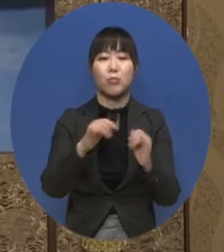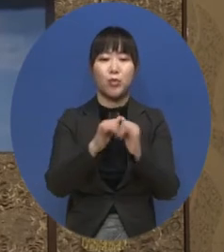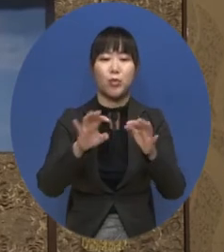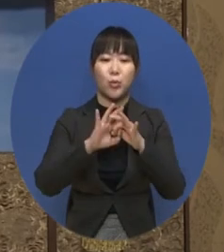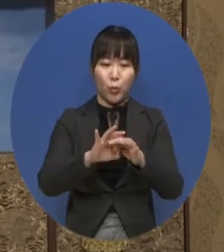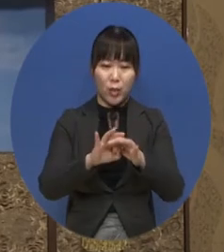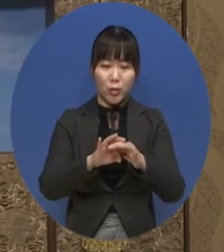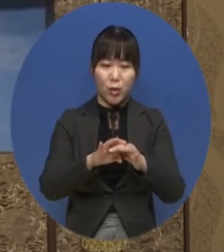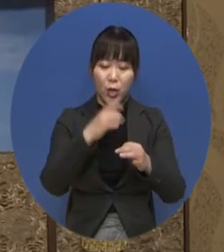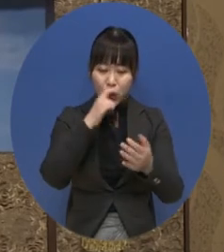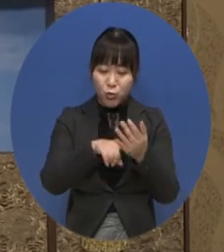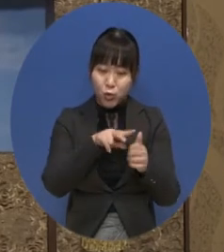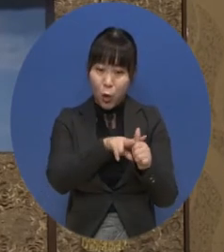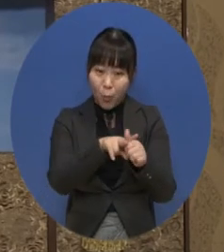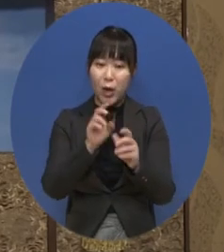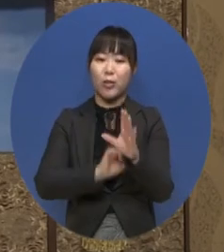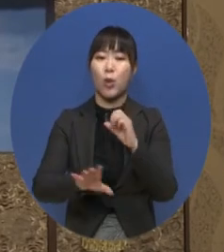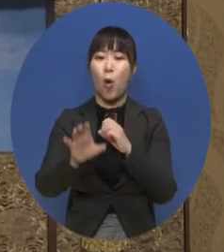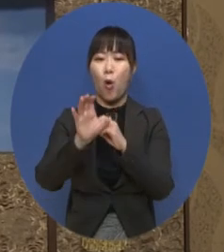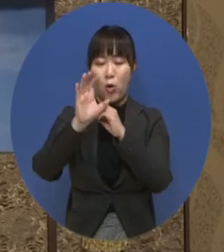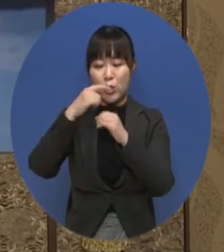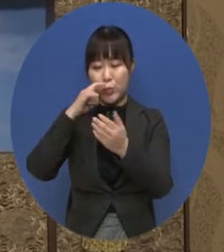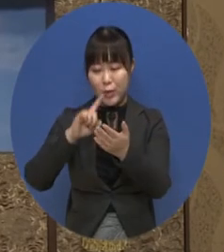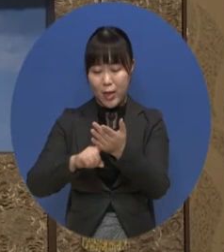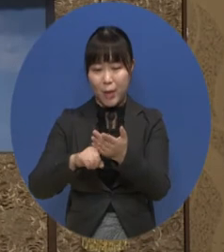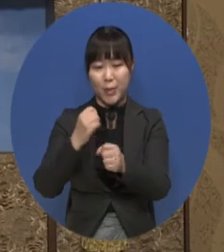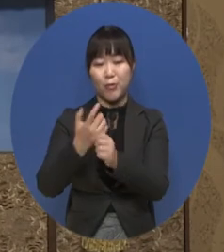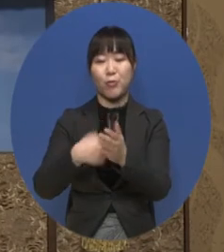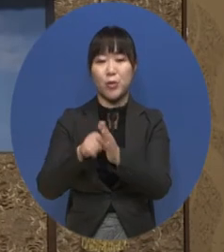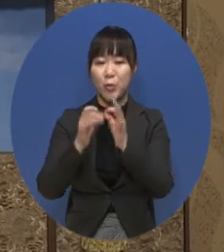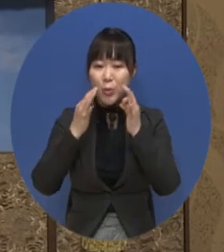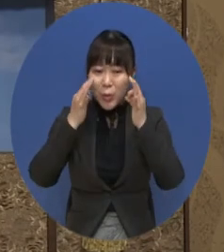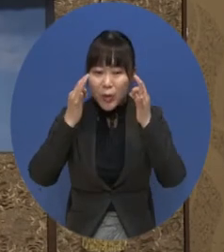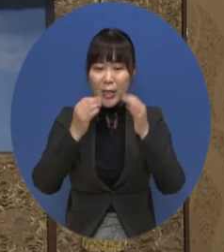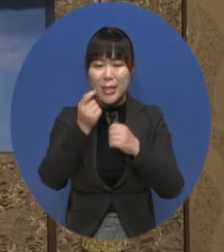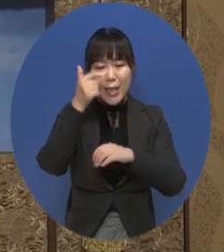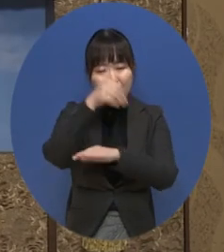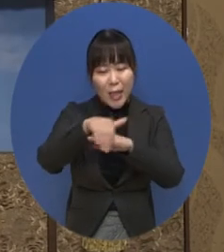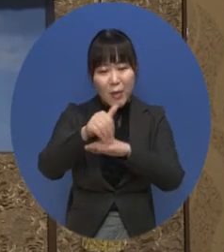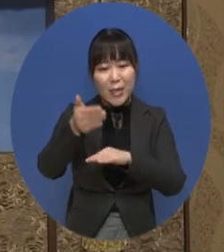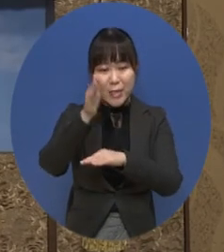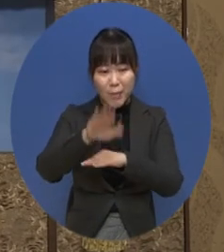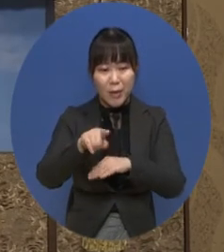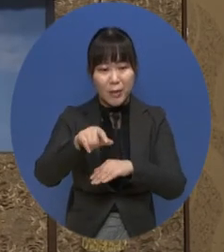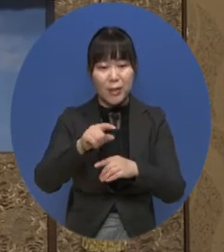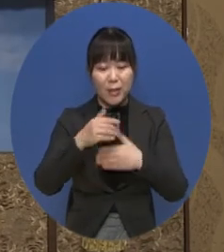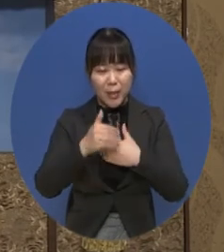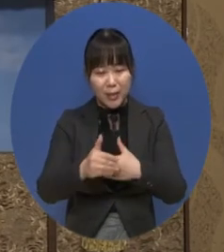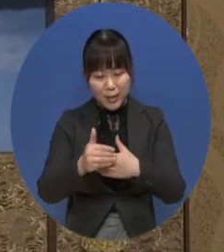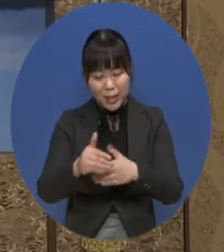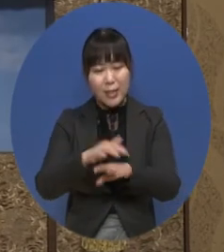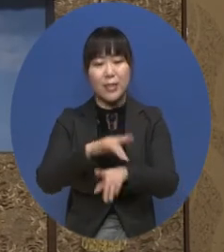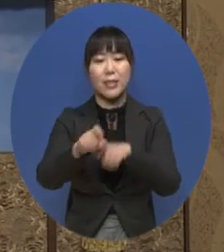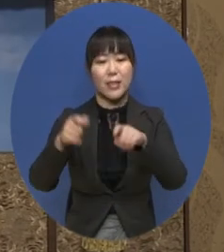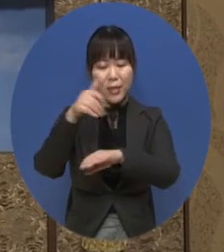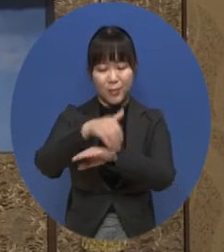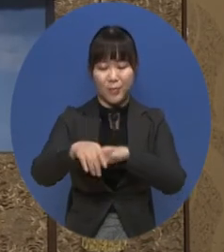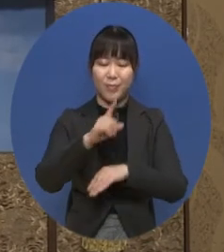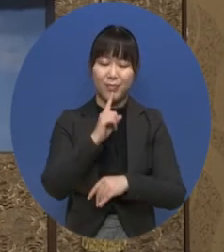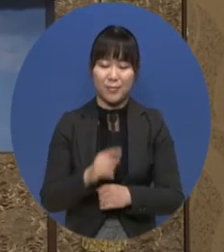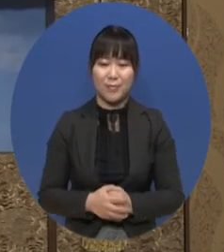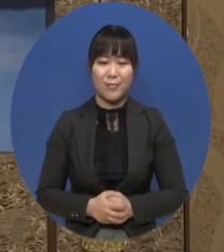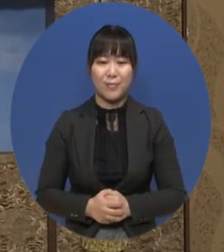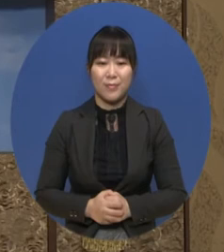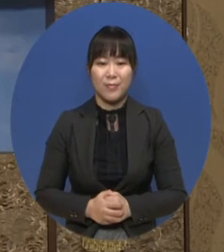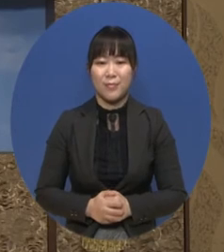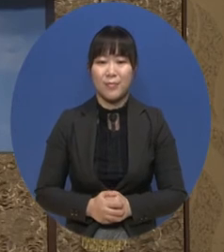저희가 만든 시운 정보가 더 쉽게 될수 있도록 노력을 하고, 이렇게 아주 작은 계획이지만 그 계획을 차근차근히 실행해 나갈